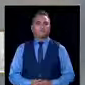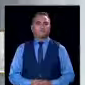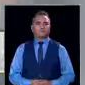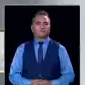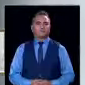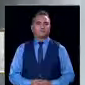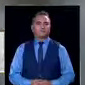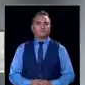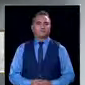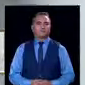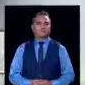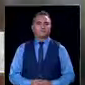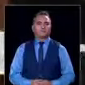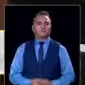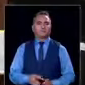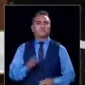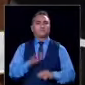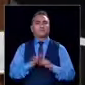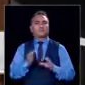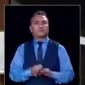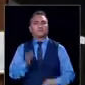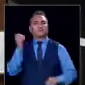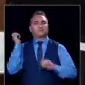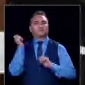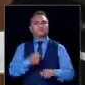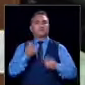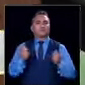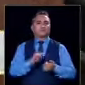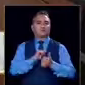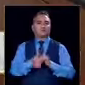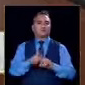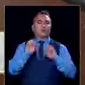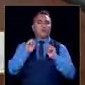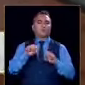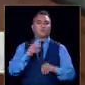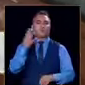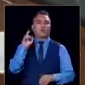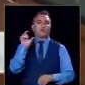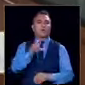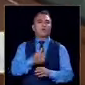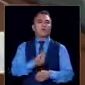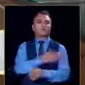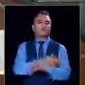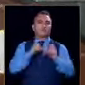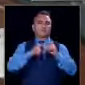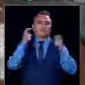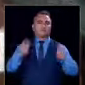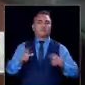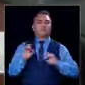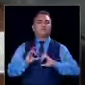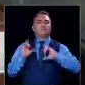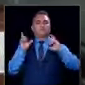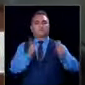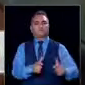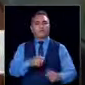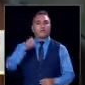bu ve vurmaya çalışıyor. Spor eğitmenliği yapan Evan Moka 4 ay önce Esenyurt'taki bu siteye taşındı ama iddiasına göre